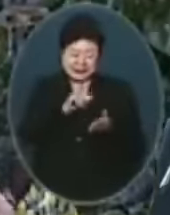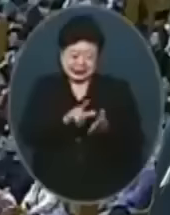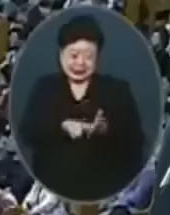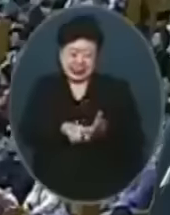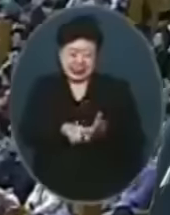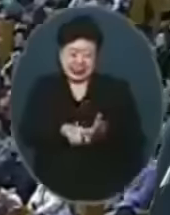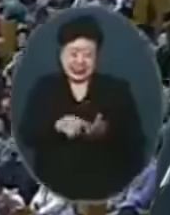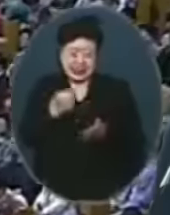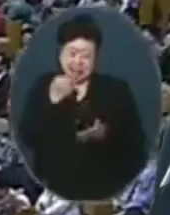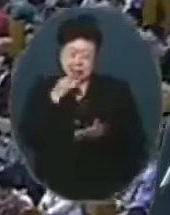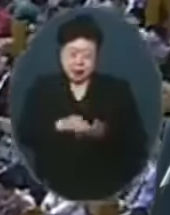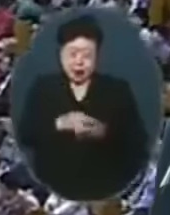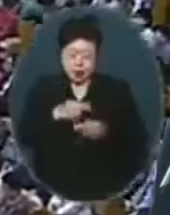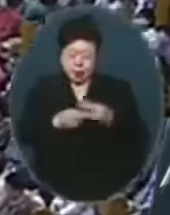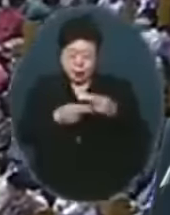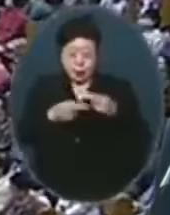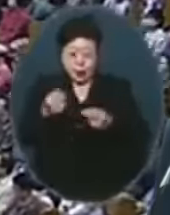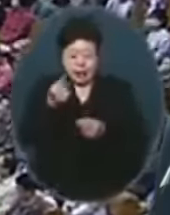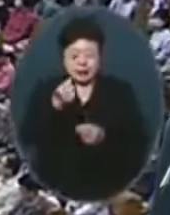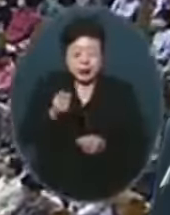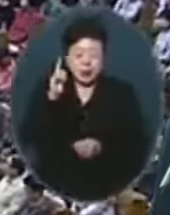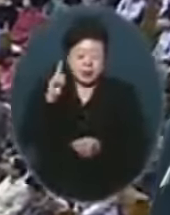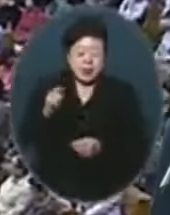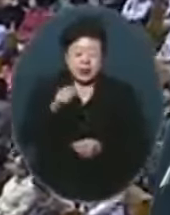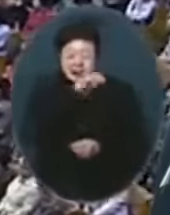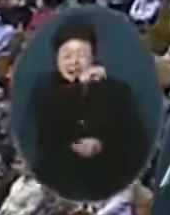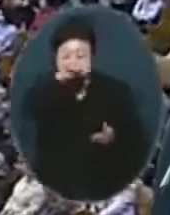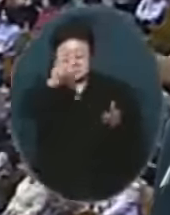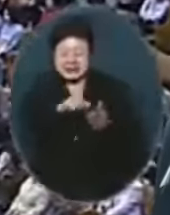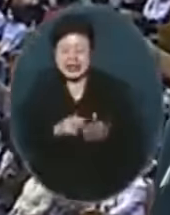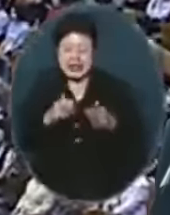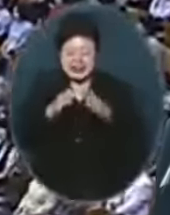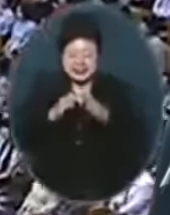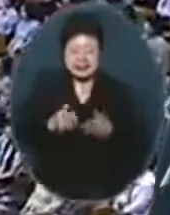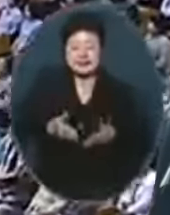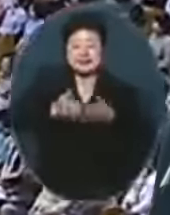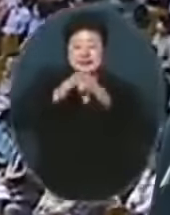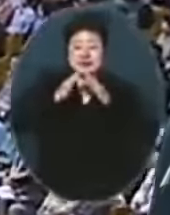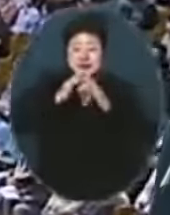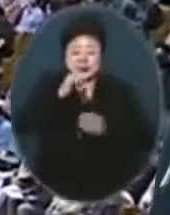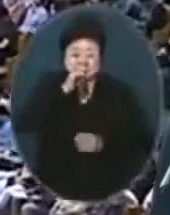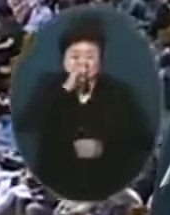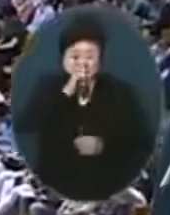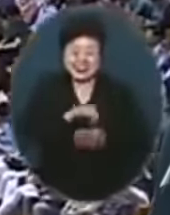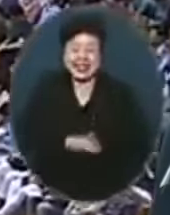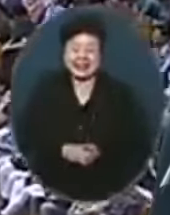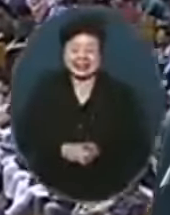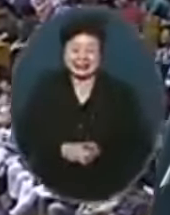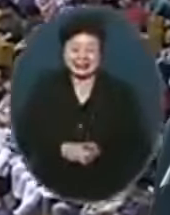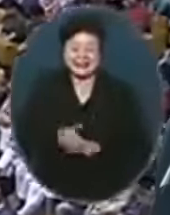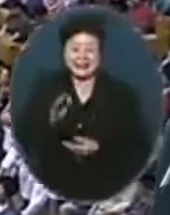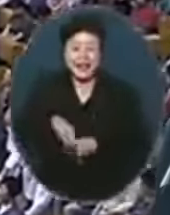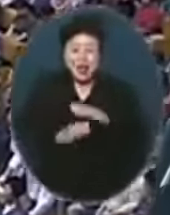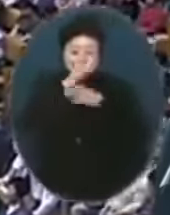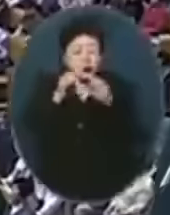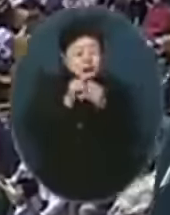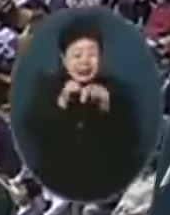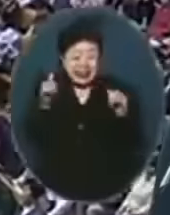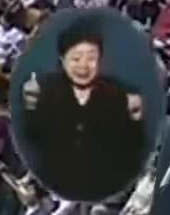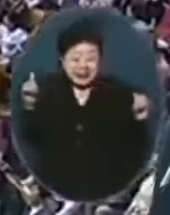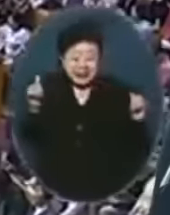시간이라는 벽돌을 가지고 날마다 인생의 집을 짓고 있다는 것입니다. 그런데 모든